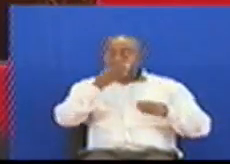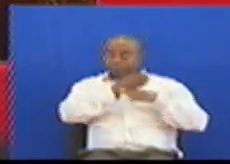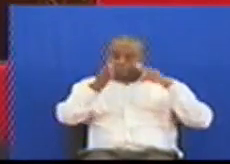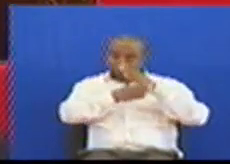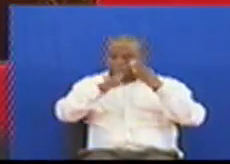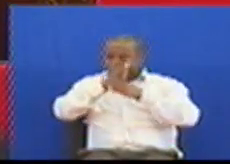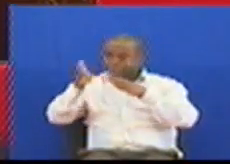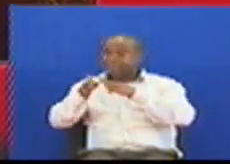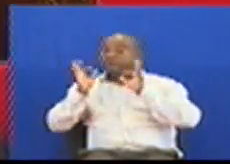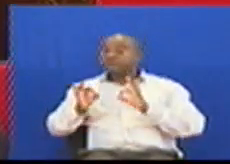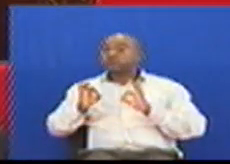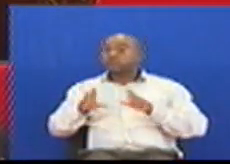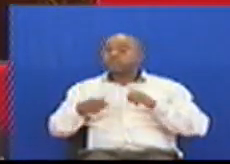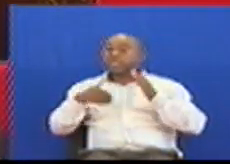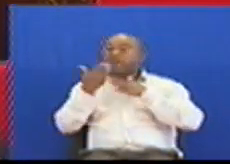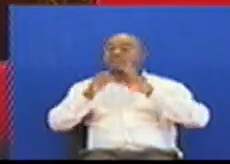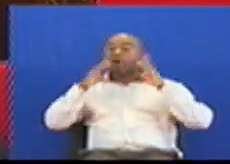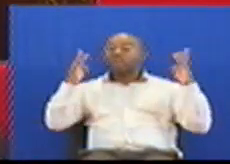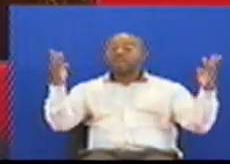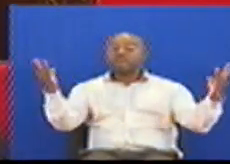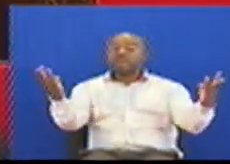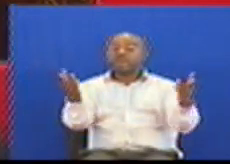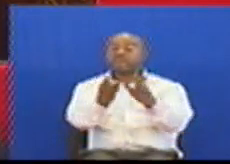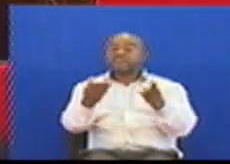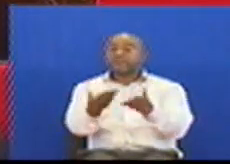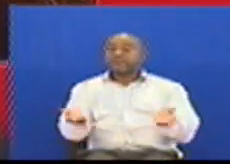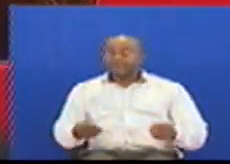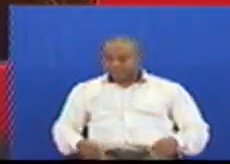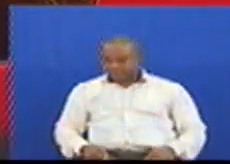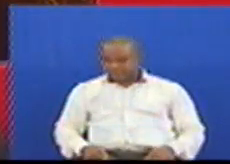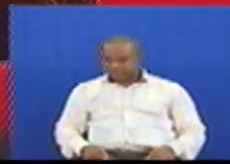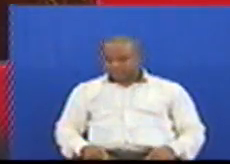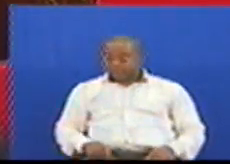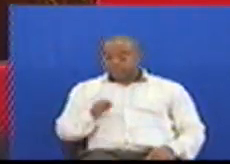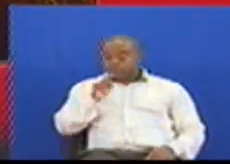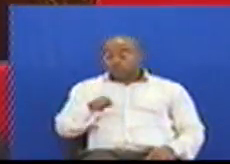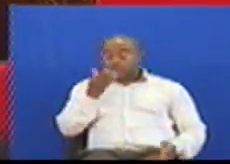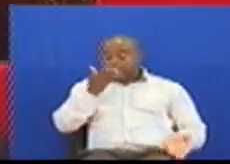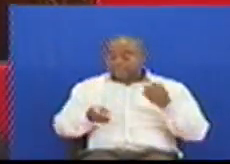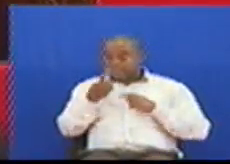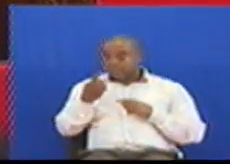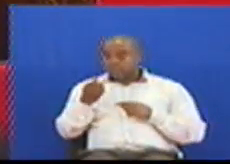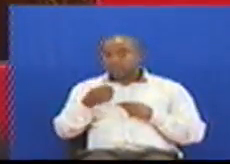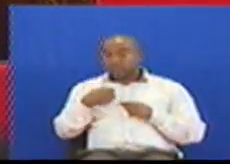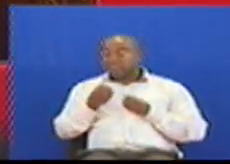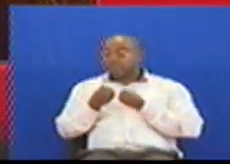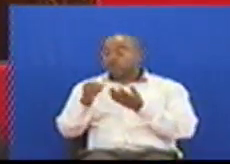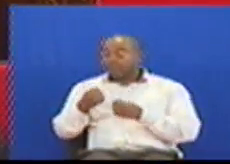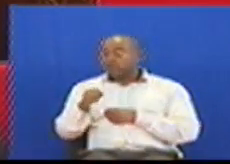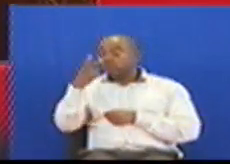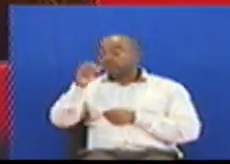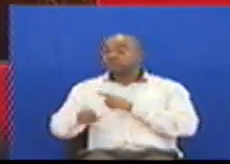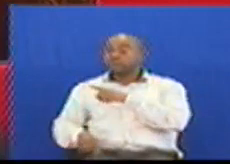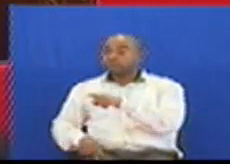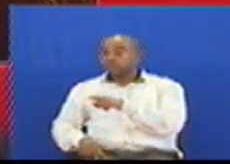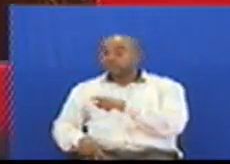vyetu vya afya havina uzio. Kuna zahanati moja ambayo pia nilitoa milioni 20 kwenye mfuko wa jimbo kukamilisha kupata vifaa tiba,